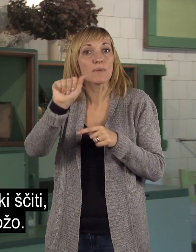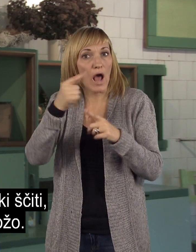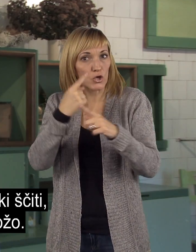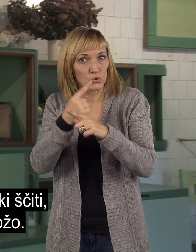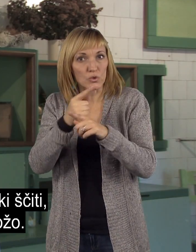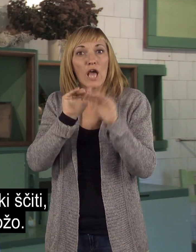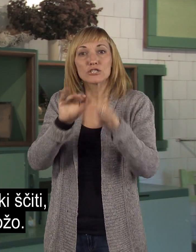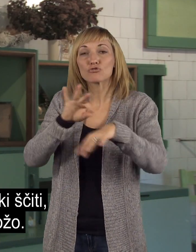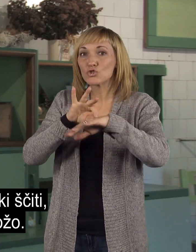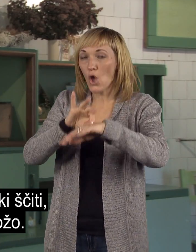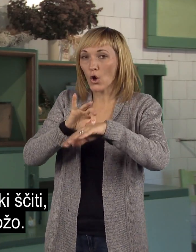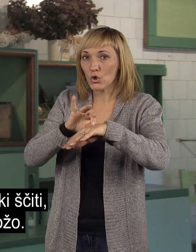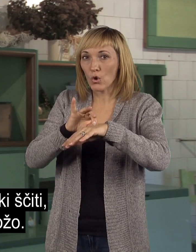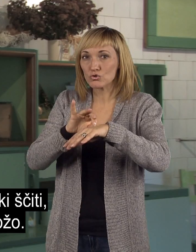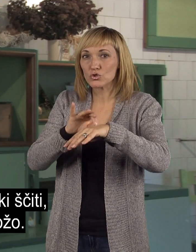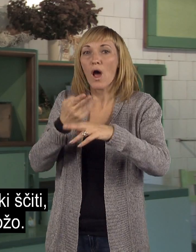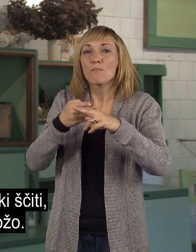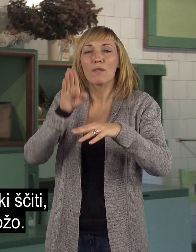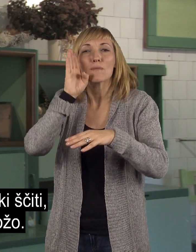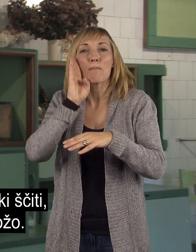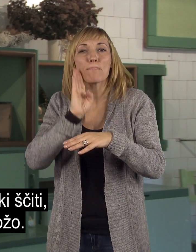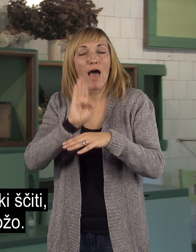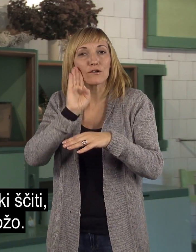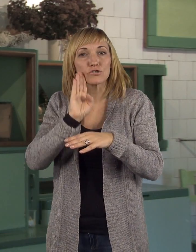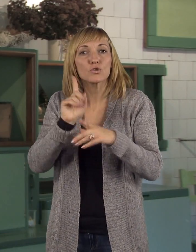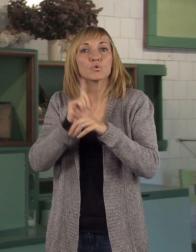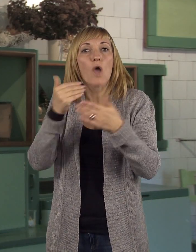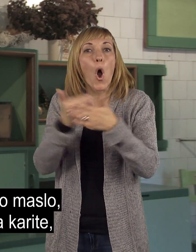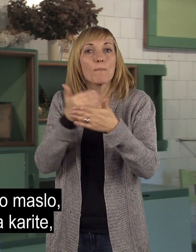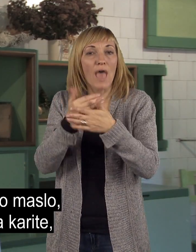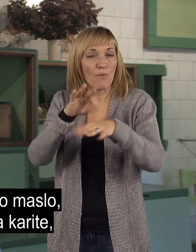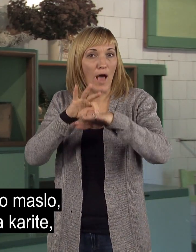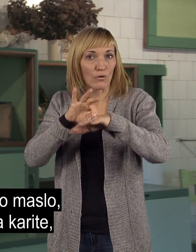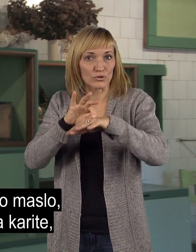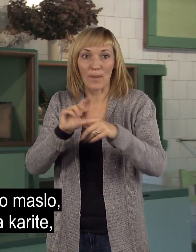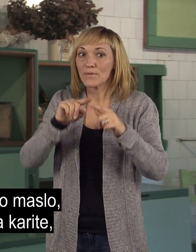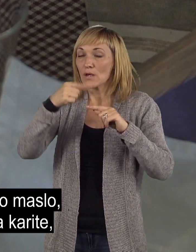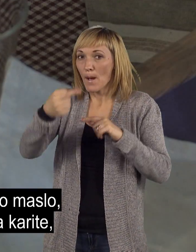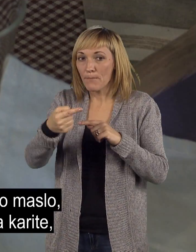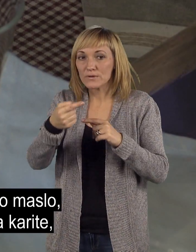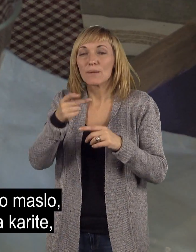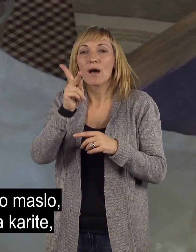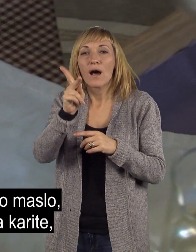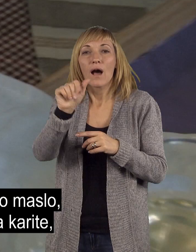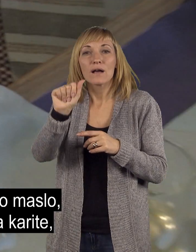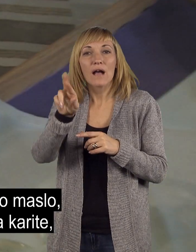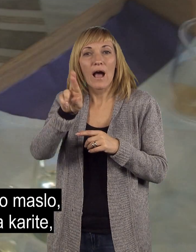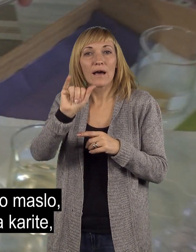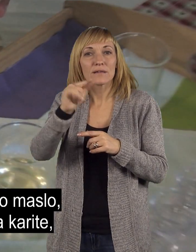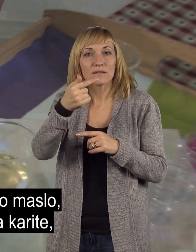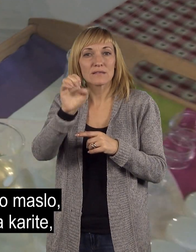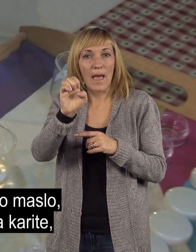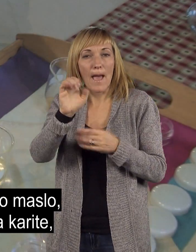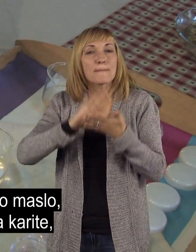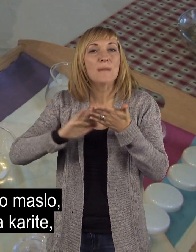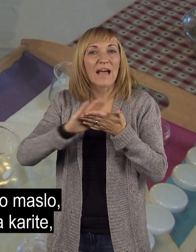A, zaščiti kožo, vlaži in obnavlja kožo. Potem pa imamo karitejevo maslo.